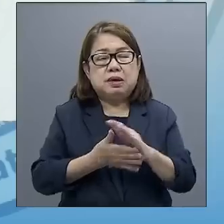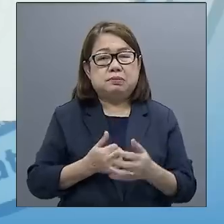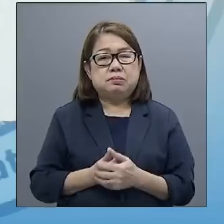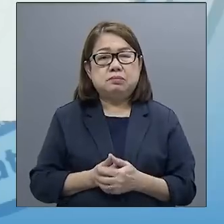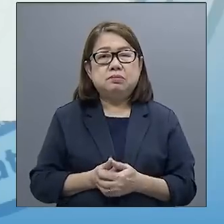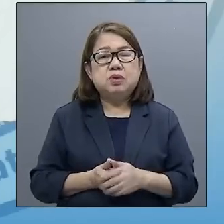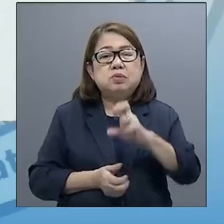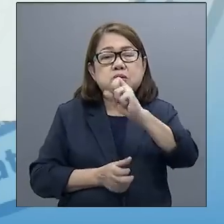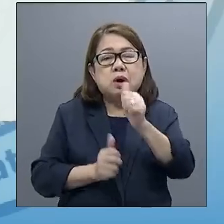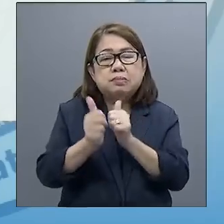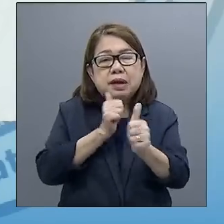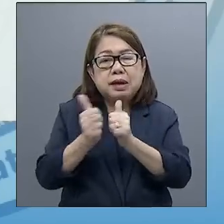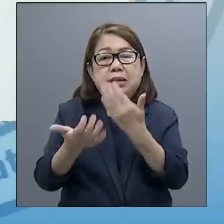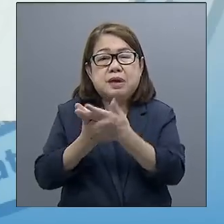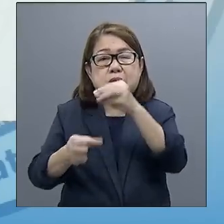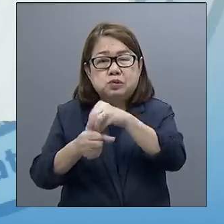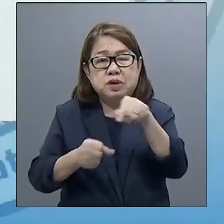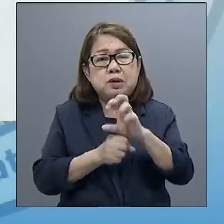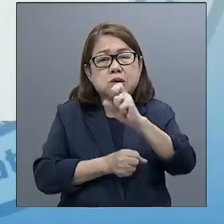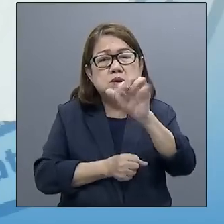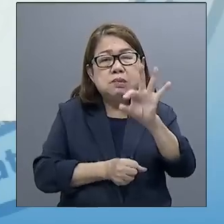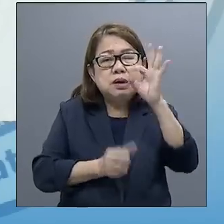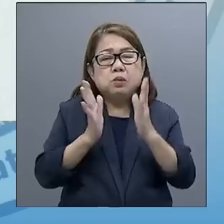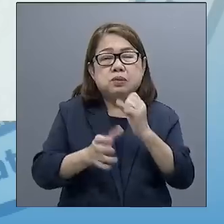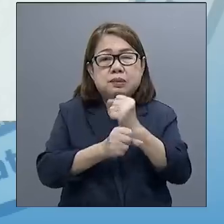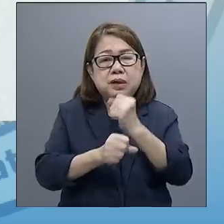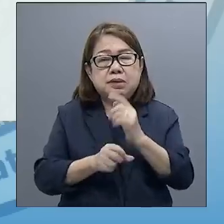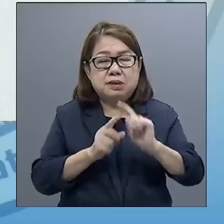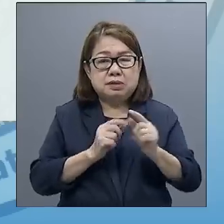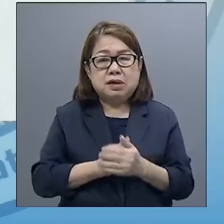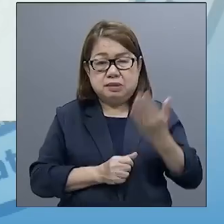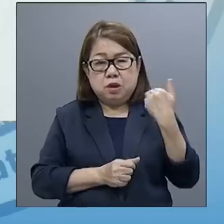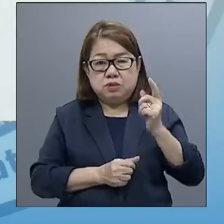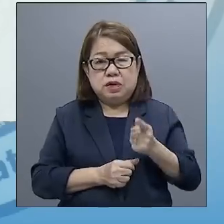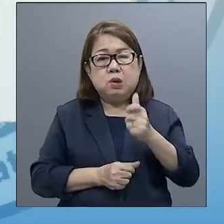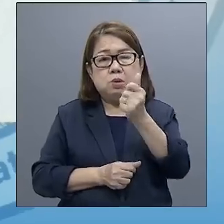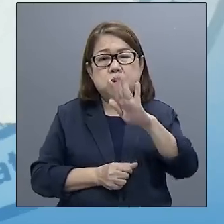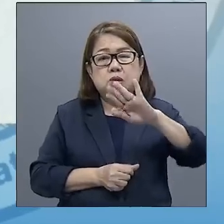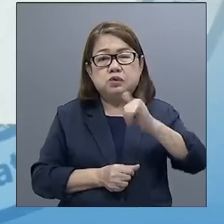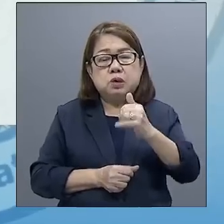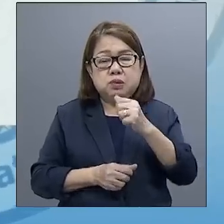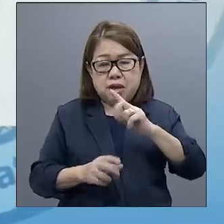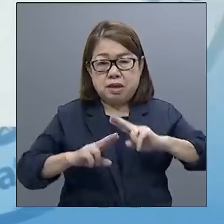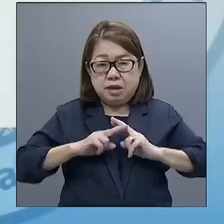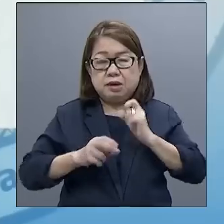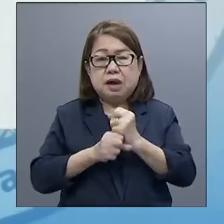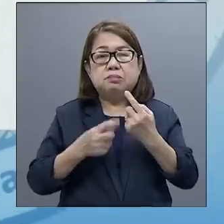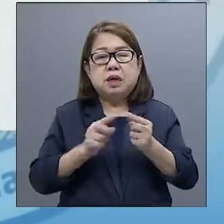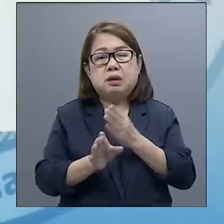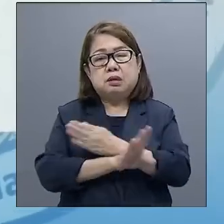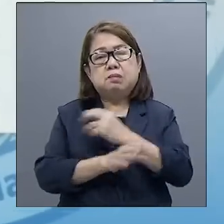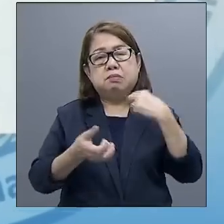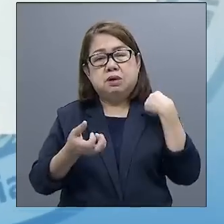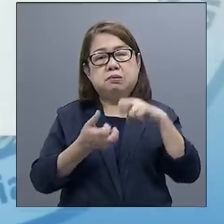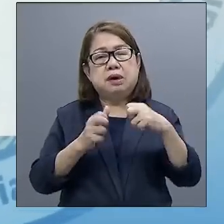การสอบแข่งขันการสอบคัดเลือกการคัดเลือกนะคะที่เดิมเนี่ยท้องถิ่นเคยทำเองได้แต่ว่าก่อนหน้านี้ก็เกิดปัญหาเรื่องของการ